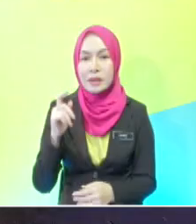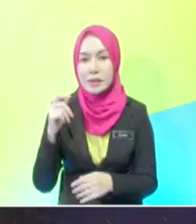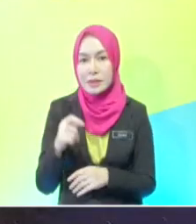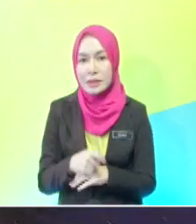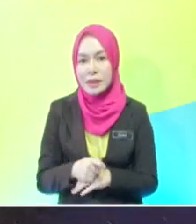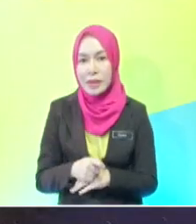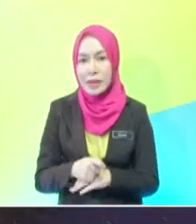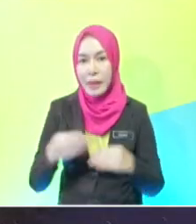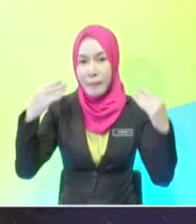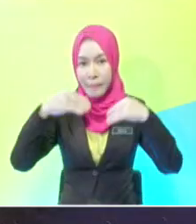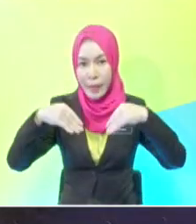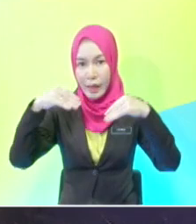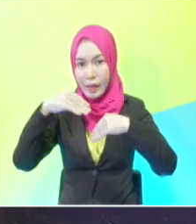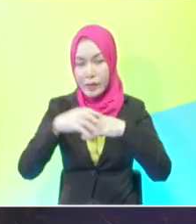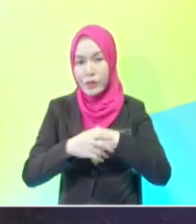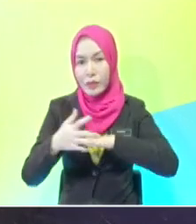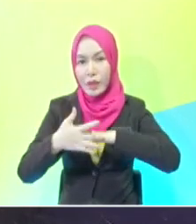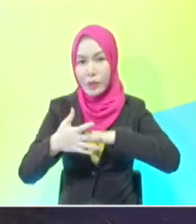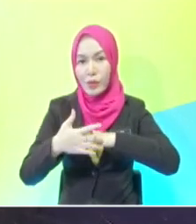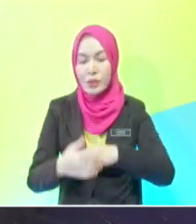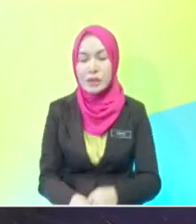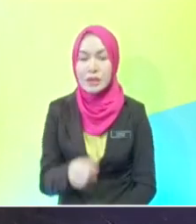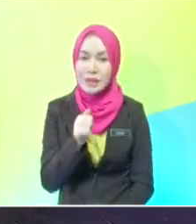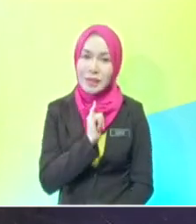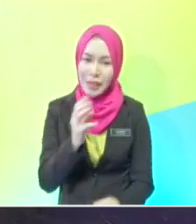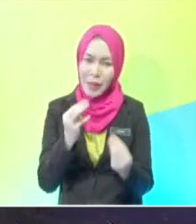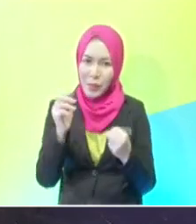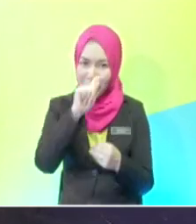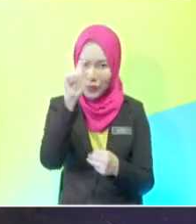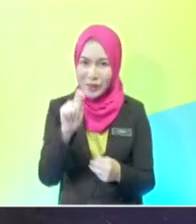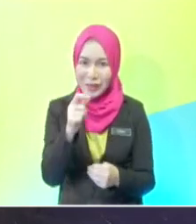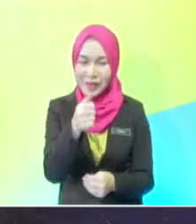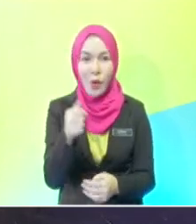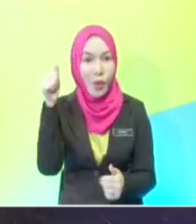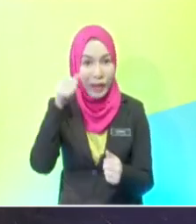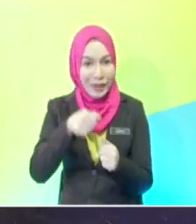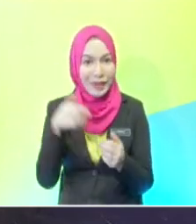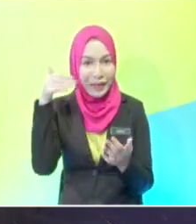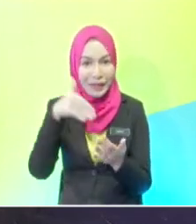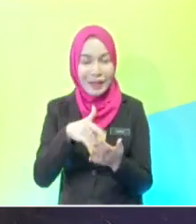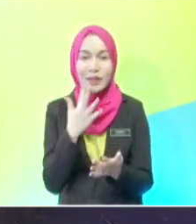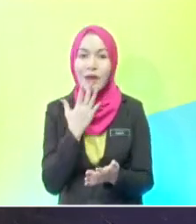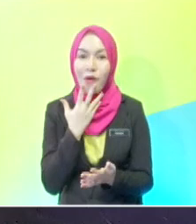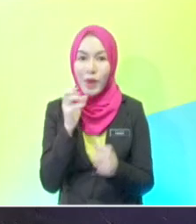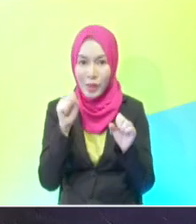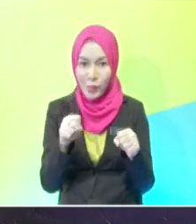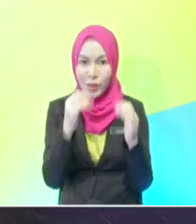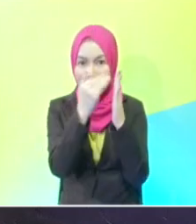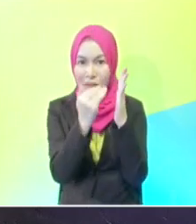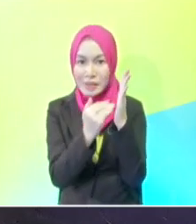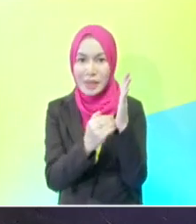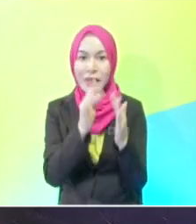tengok Irfan ingat lagi tak warna tadi oke 4